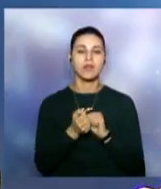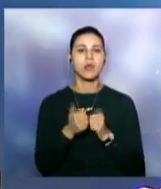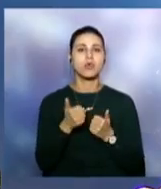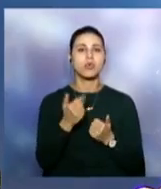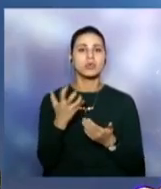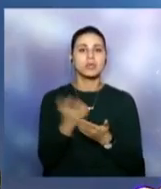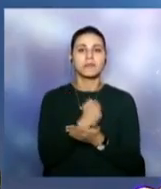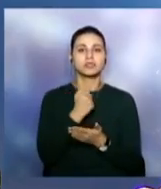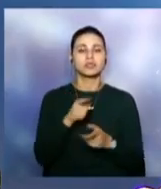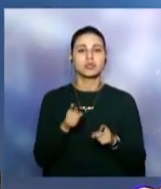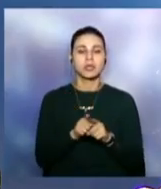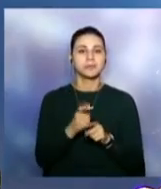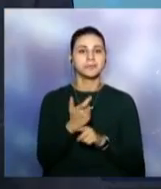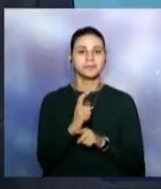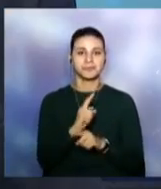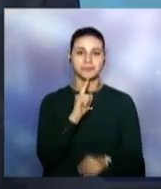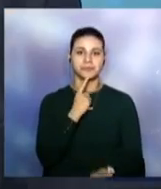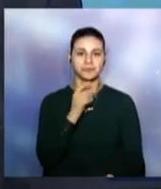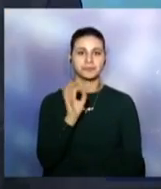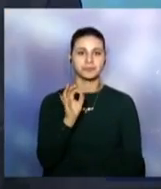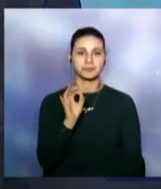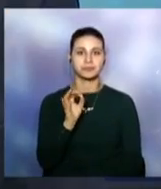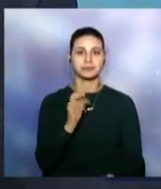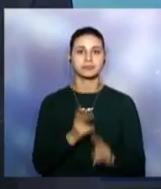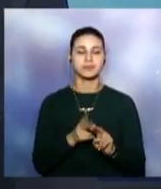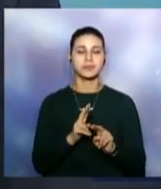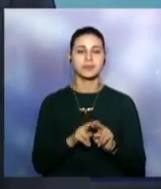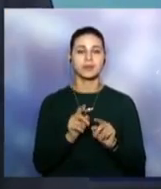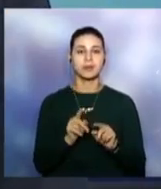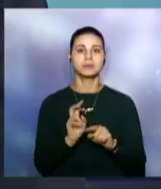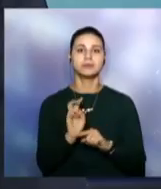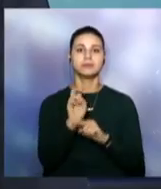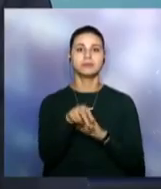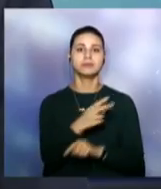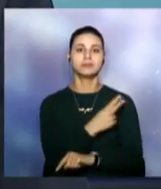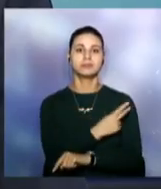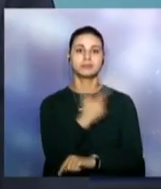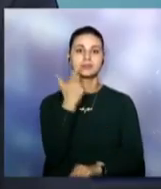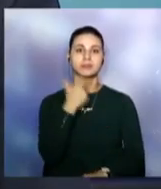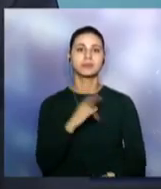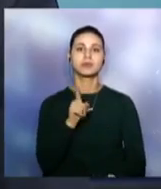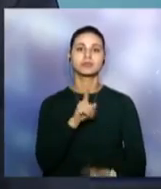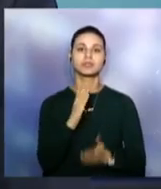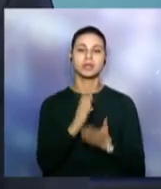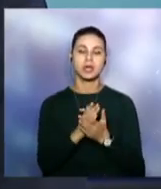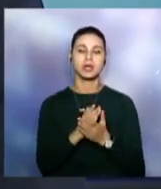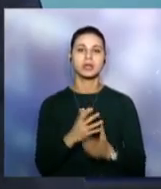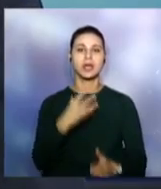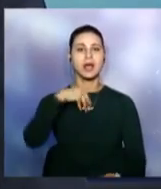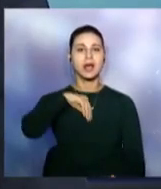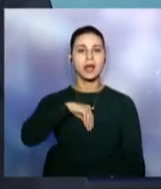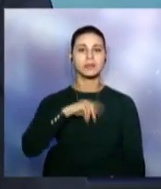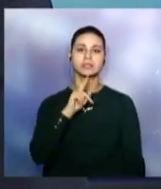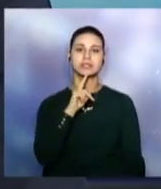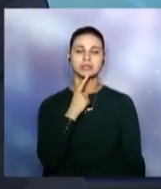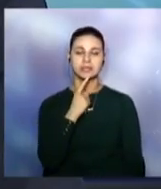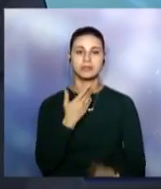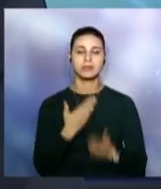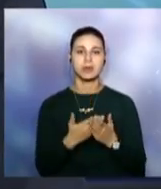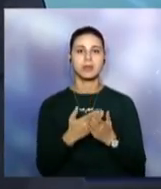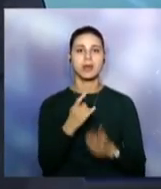როგორ დავიჭიროთ ასეთი? საკმაოდ რთულია, სწორია. ამისათვის მივდივართ კლინიკით, თუ ბავშვს აქვს კლაპის გაძნელება, აი